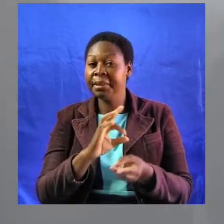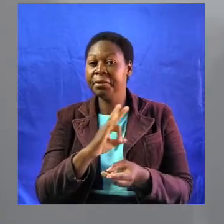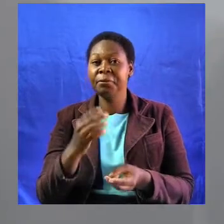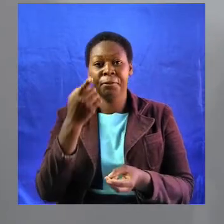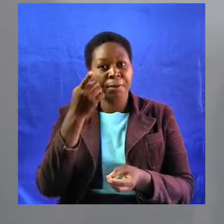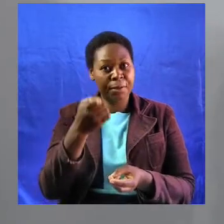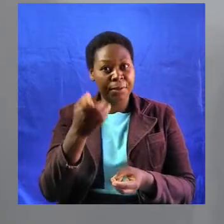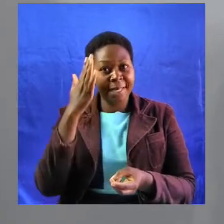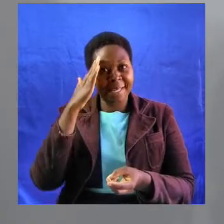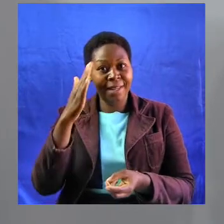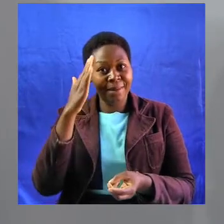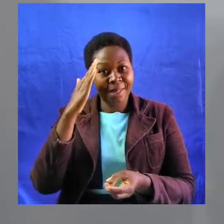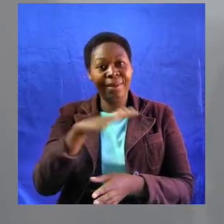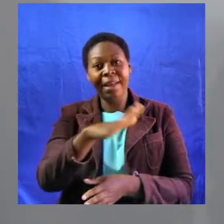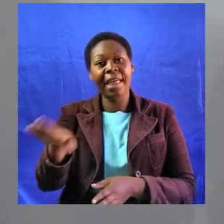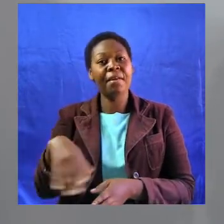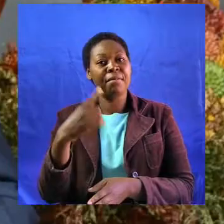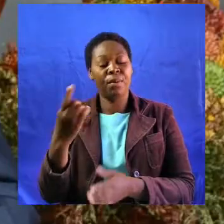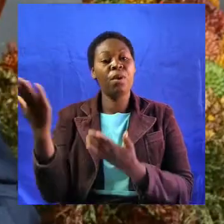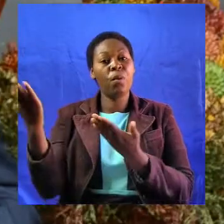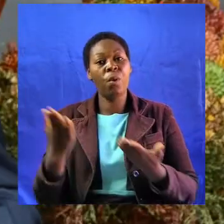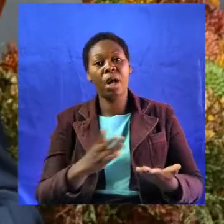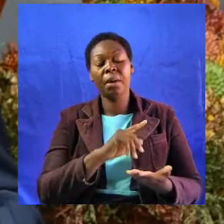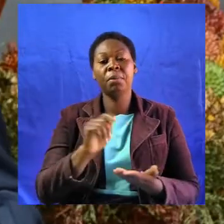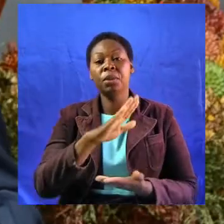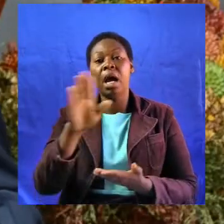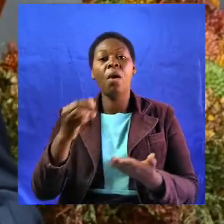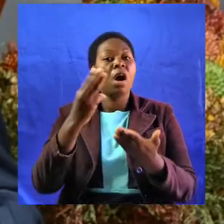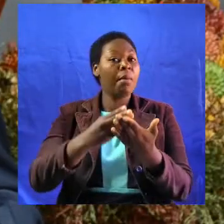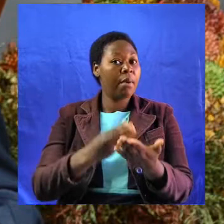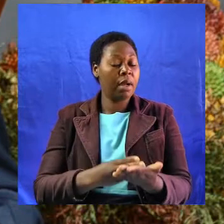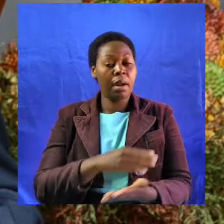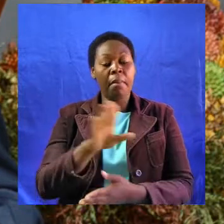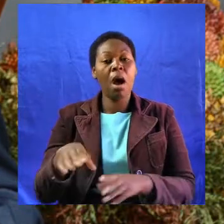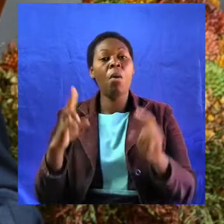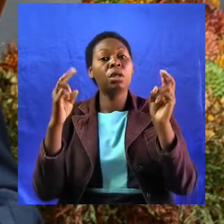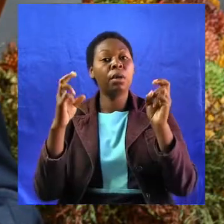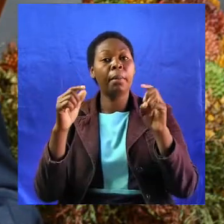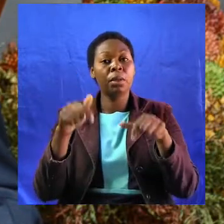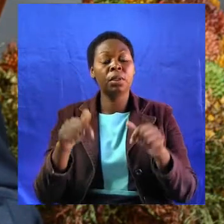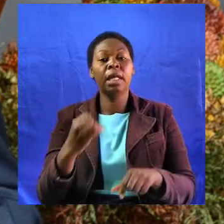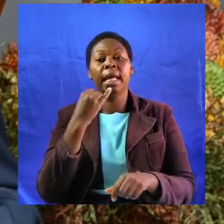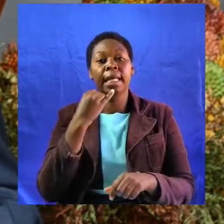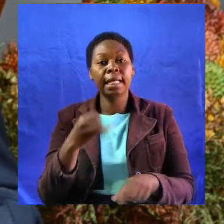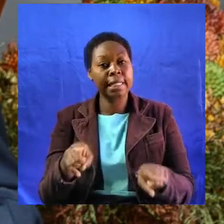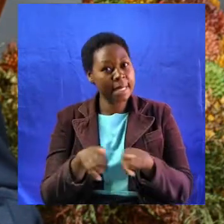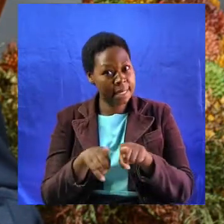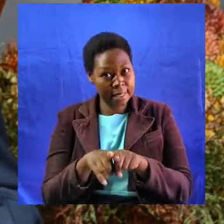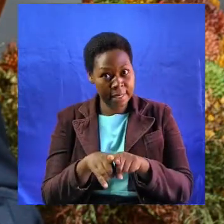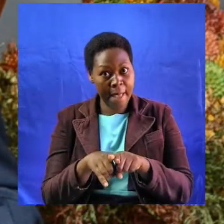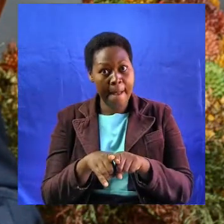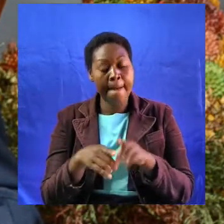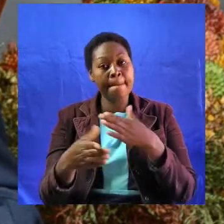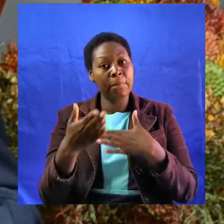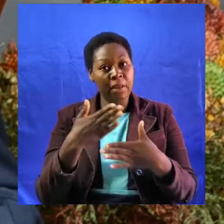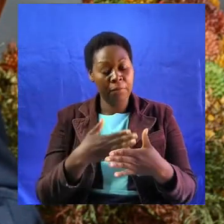vachereri tokuchingamidzai kuchirongwa. Tinoda kutenda hurukuru yatinayo nhasi nemusoro wenyaya unoti Mwari vanoshanda kunyangwe nemadzimambo